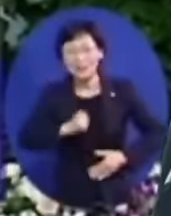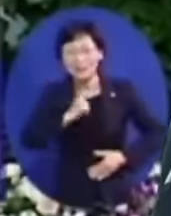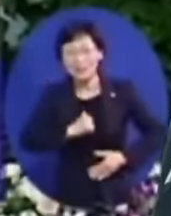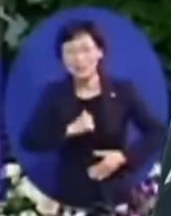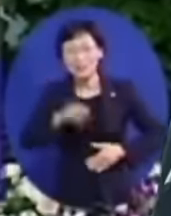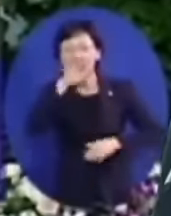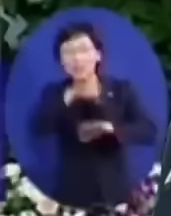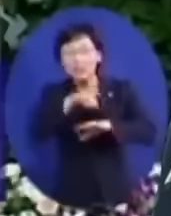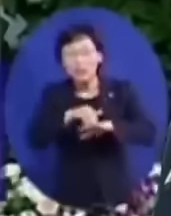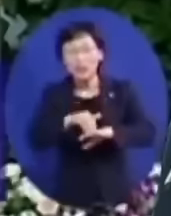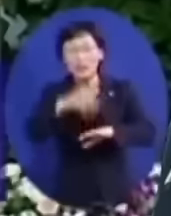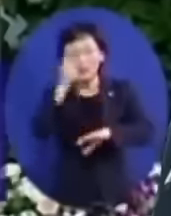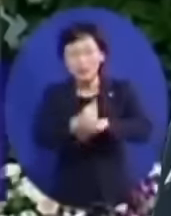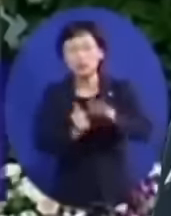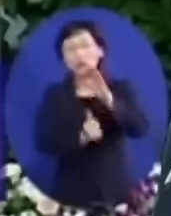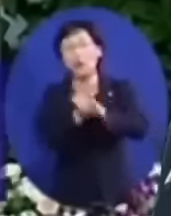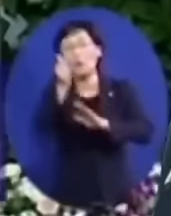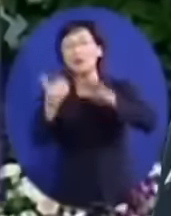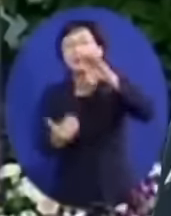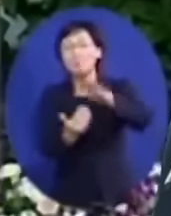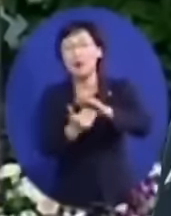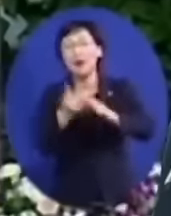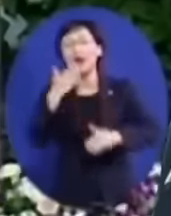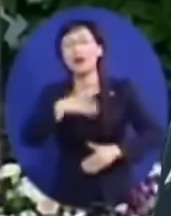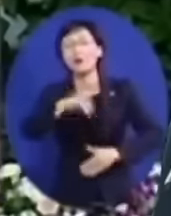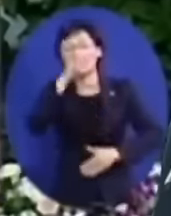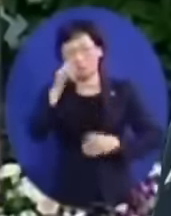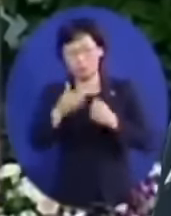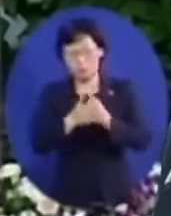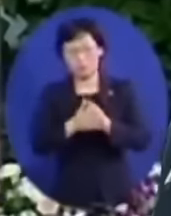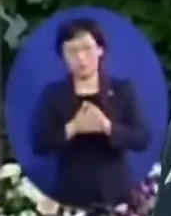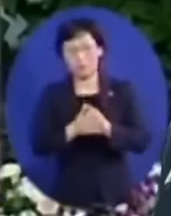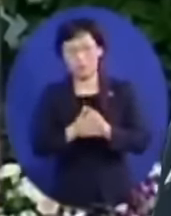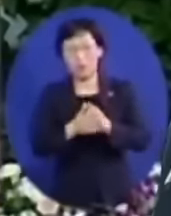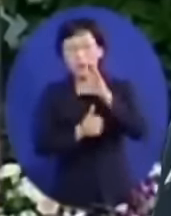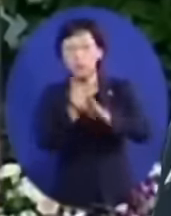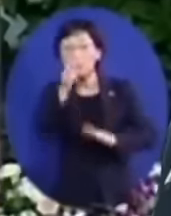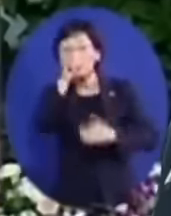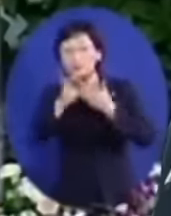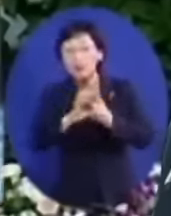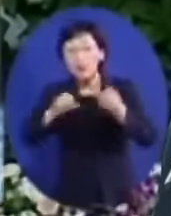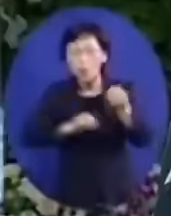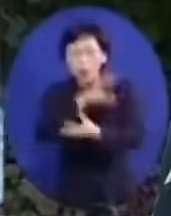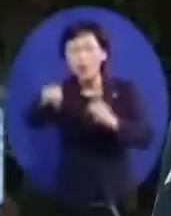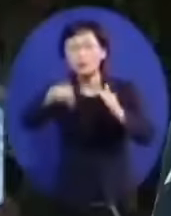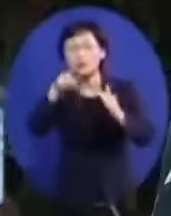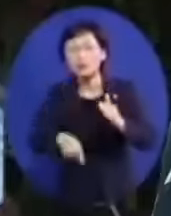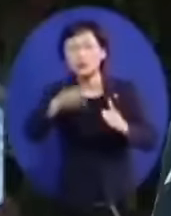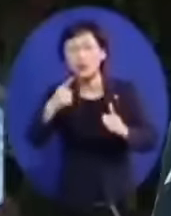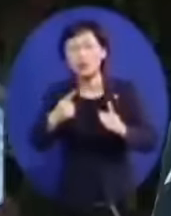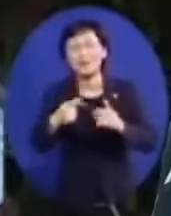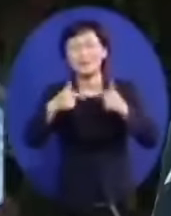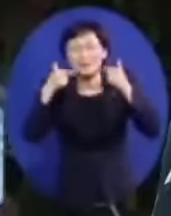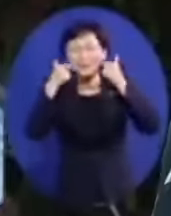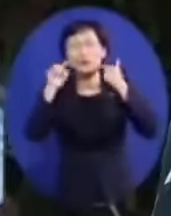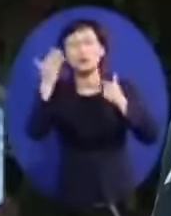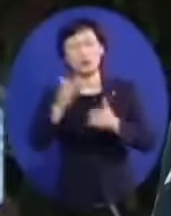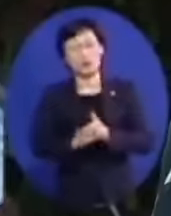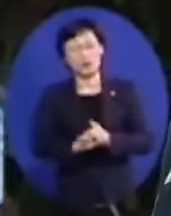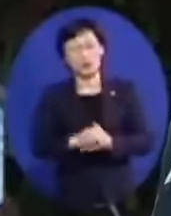연단은 소망을 이루는 줄 알미로다. 소망이 있으면 환난 중에도 즐거워하는 것입니다.